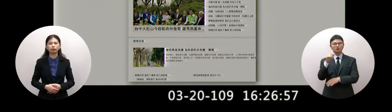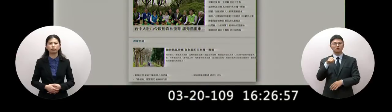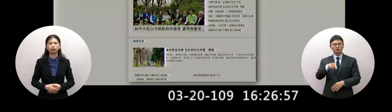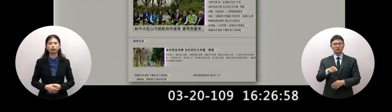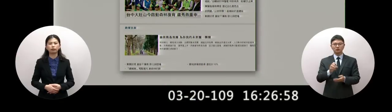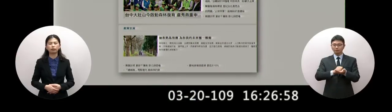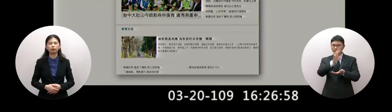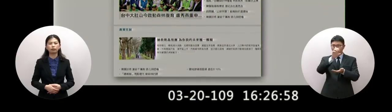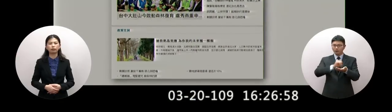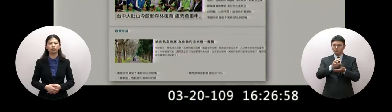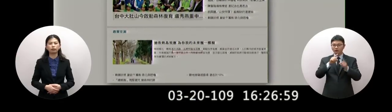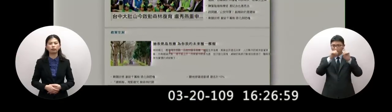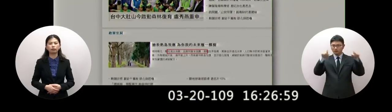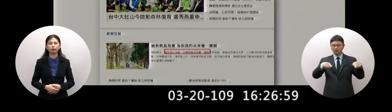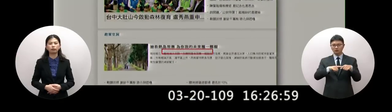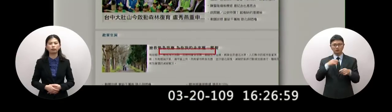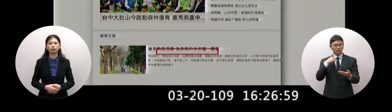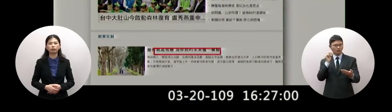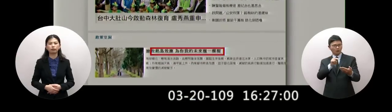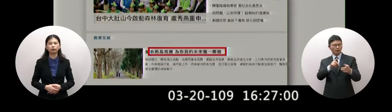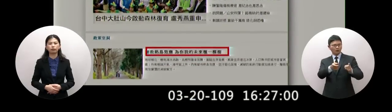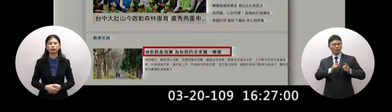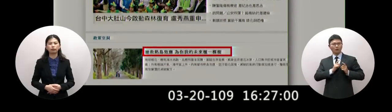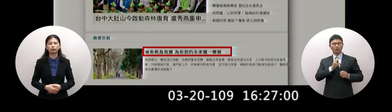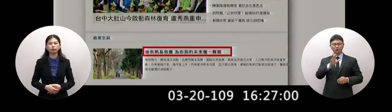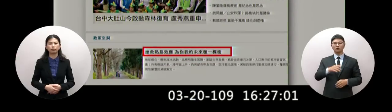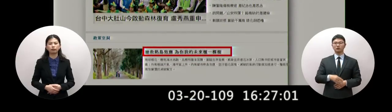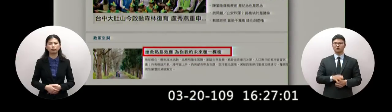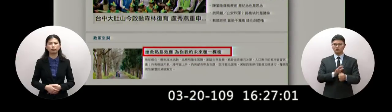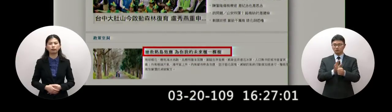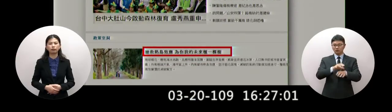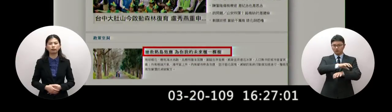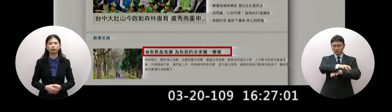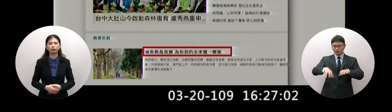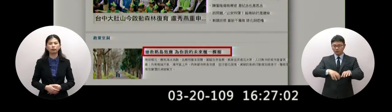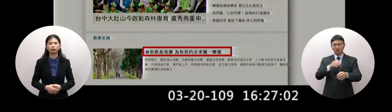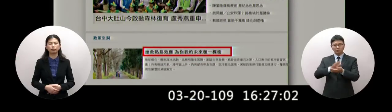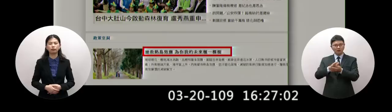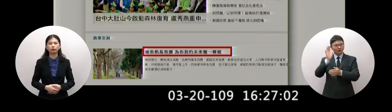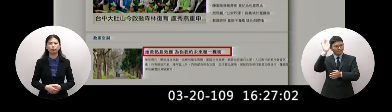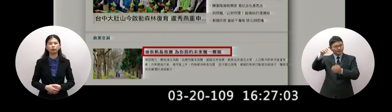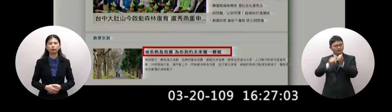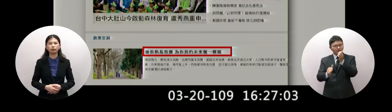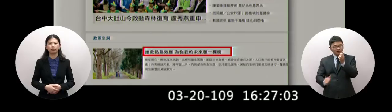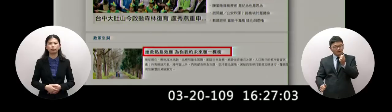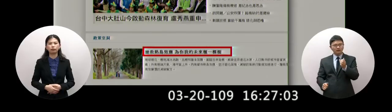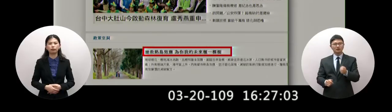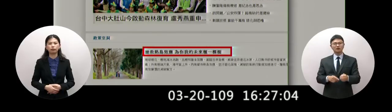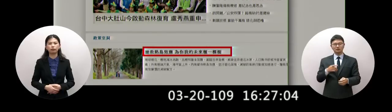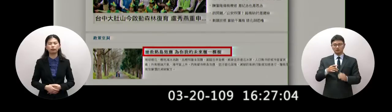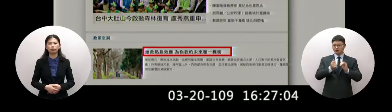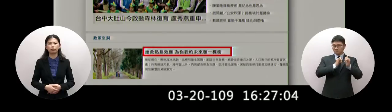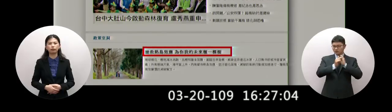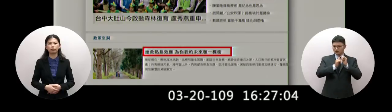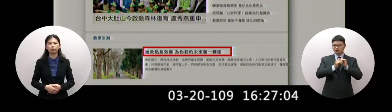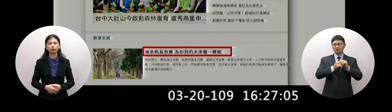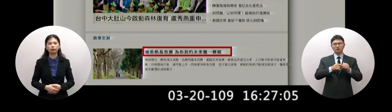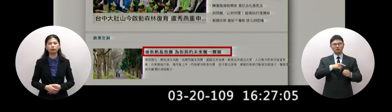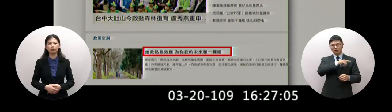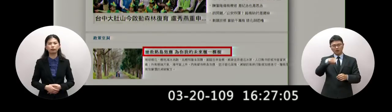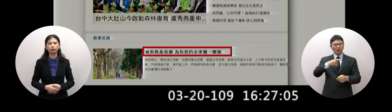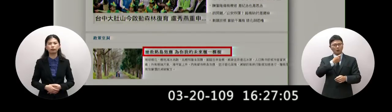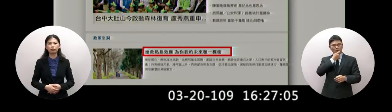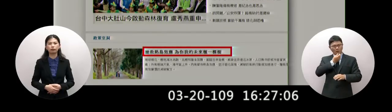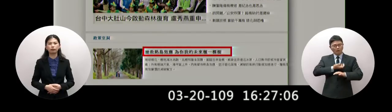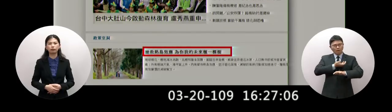几篇报道很令人感动。为了整体环境，为了下一代，有那么多的民间人士无怨无